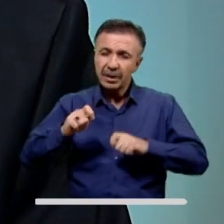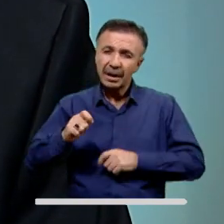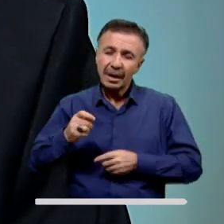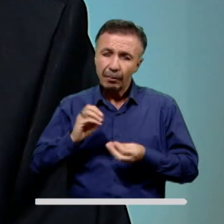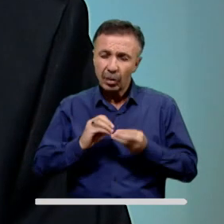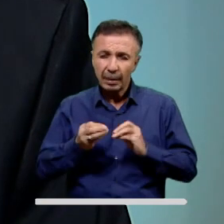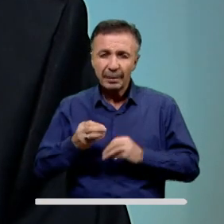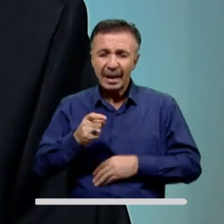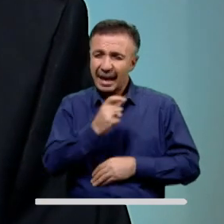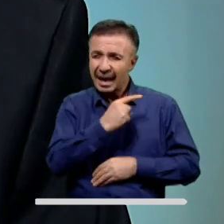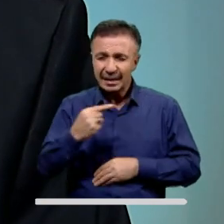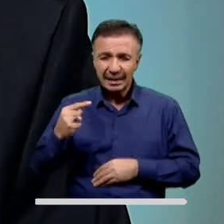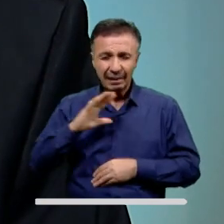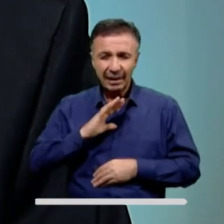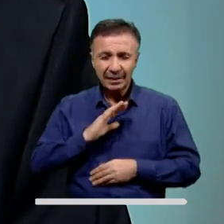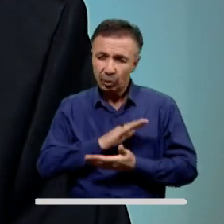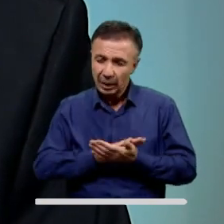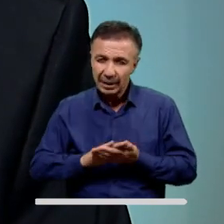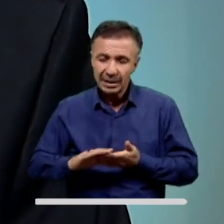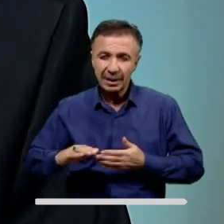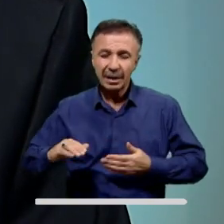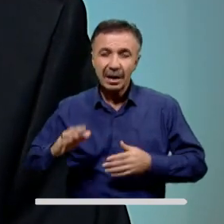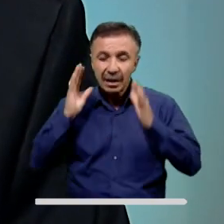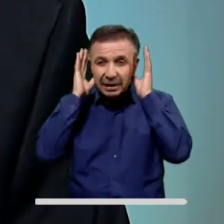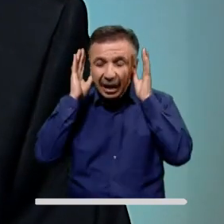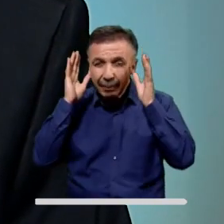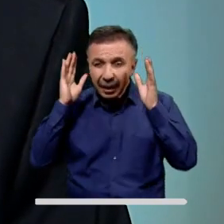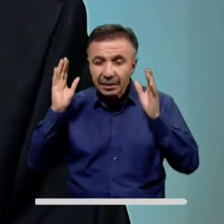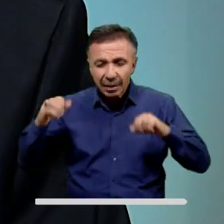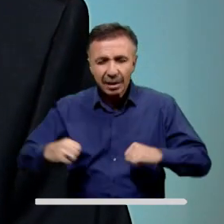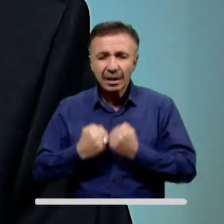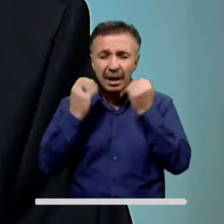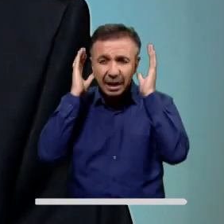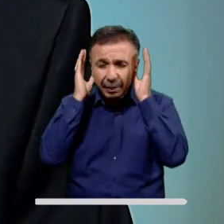giderecek. Namaz ibadetini kaza noktasında samimiyetle devam